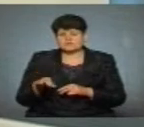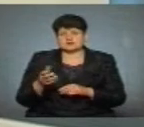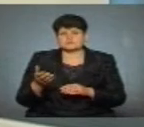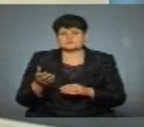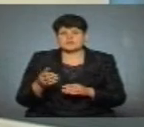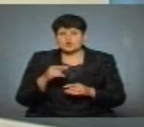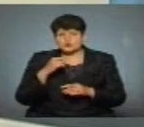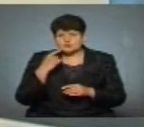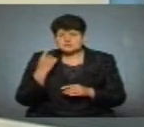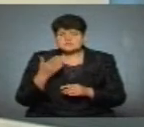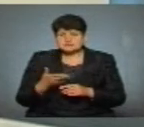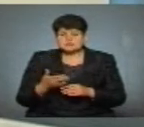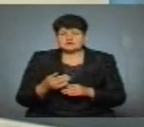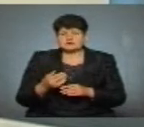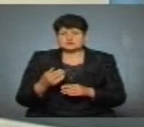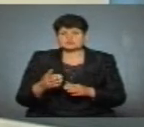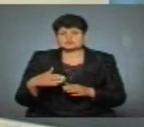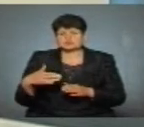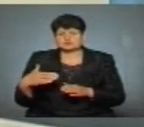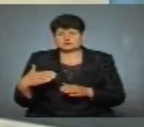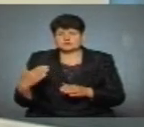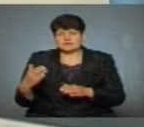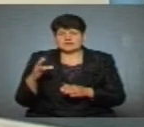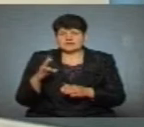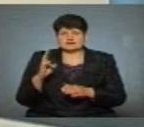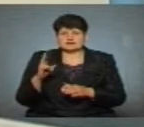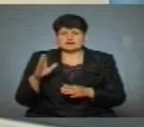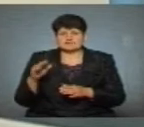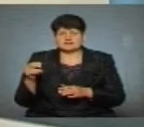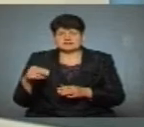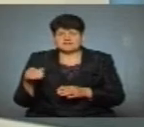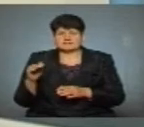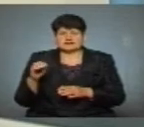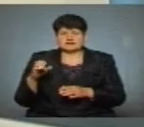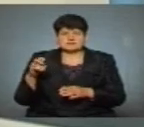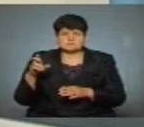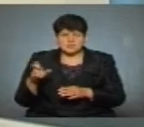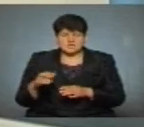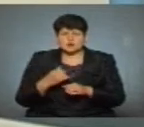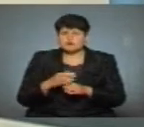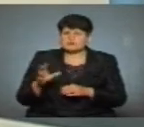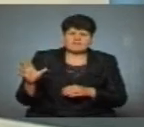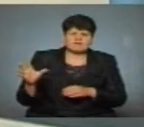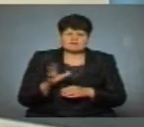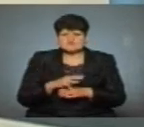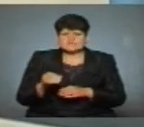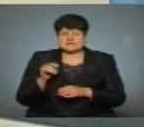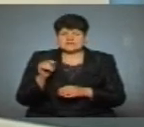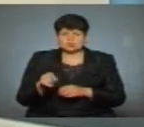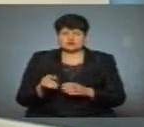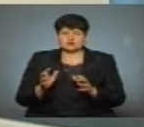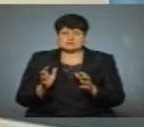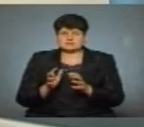Тобто Росія, вона, в принципі, з точки зору НКВД, КГБ, ФСБ, вона робить все для того, щоб